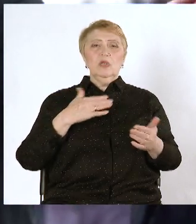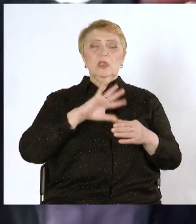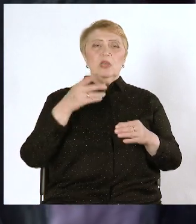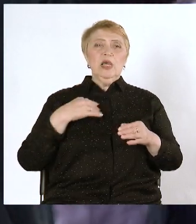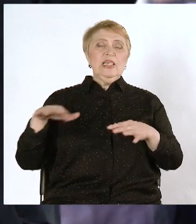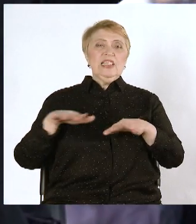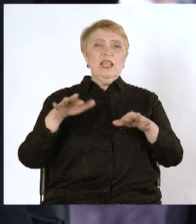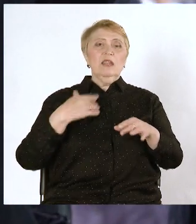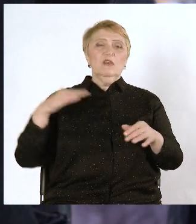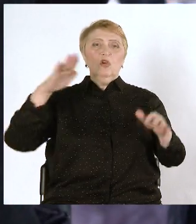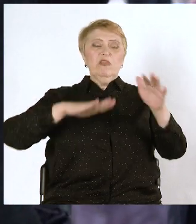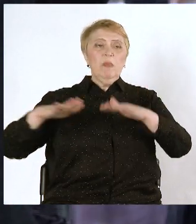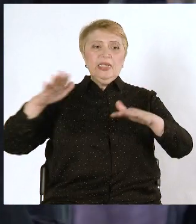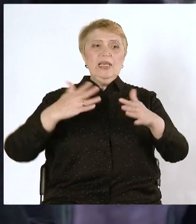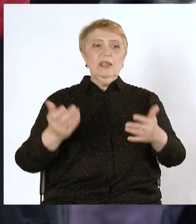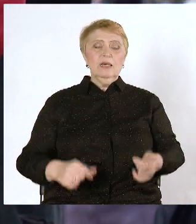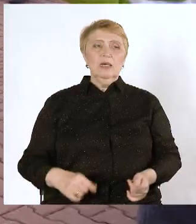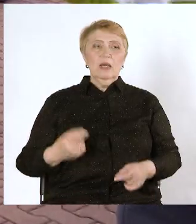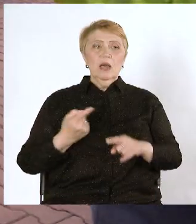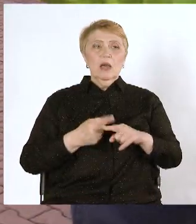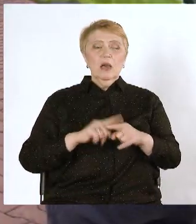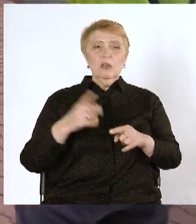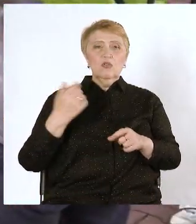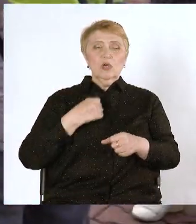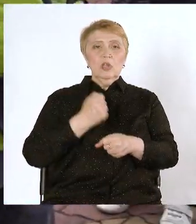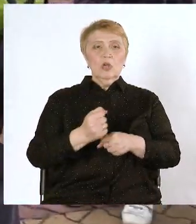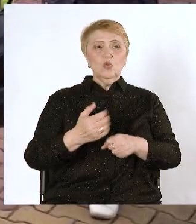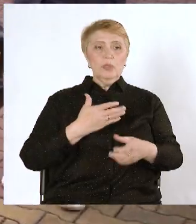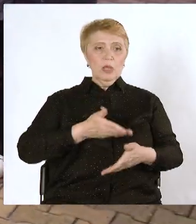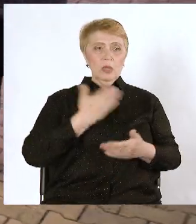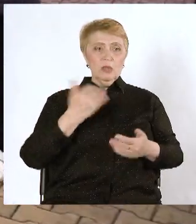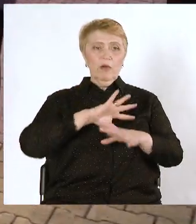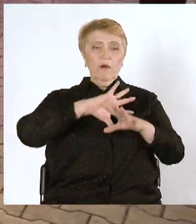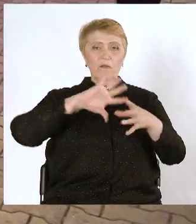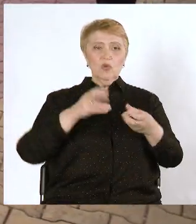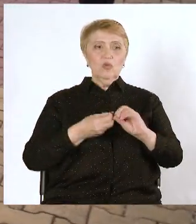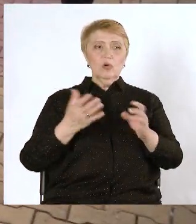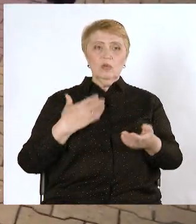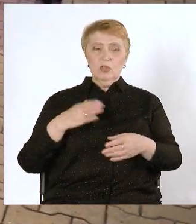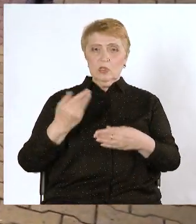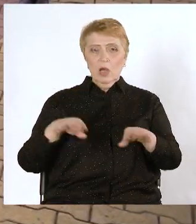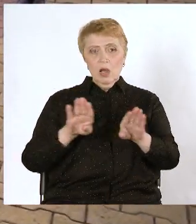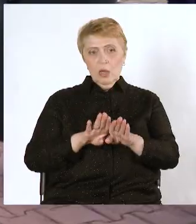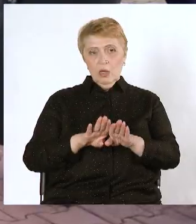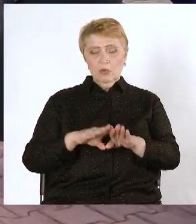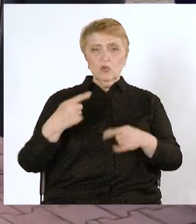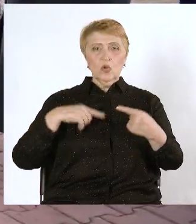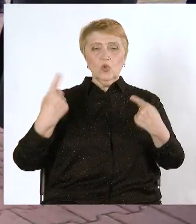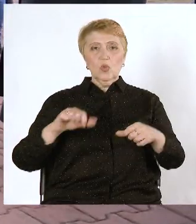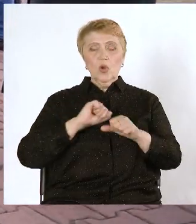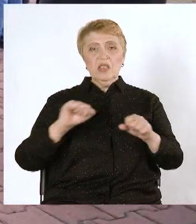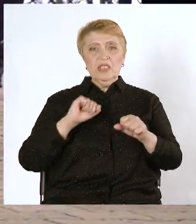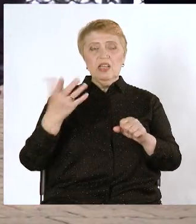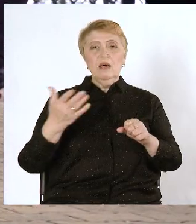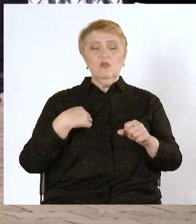бассейн но к сожалению сейчас это на самом деле не доступна одно закрыта другое рекомендовано не посещать поскольку режим